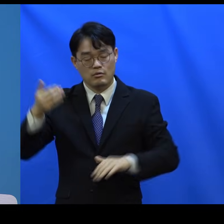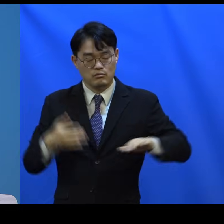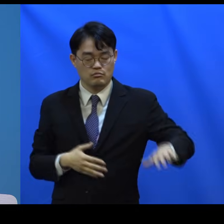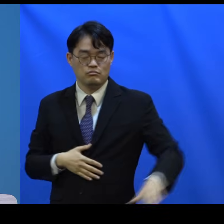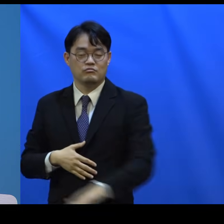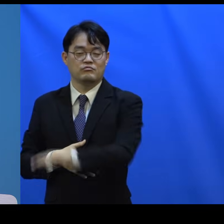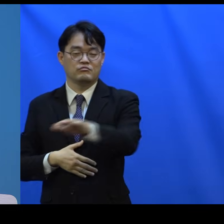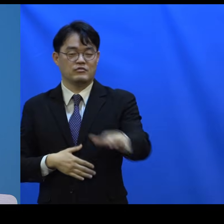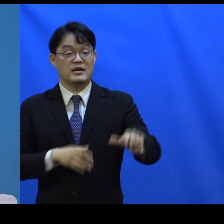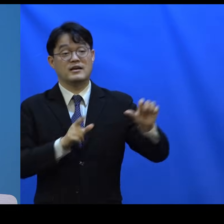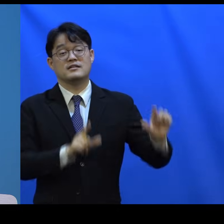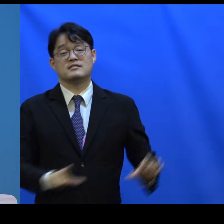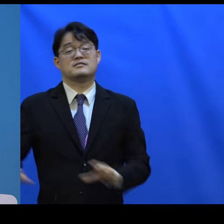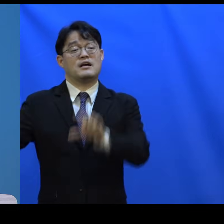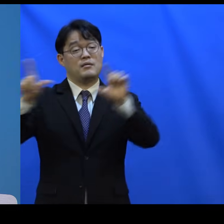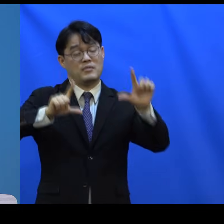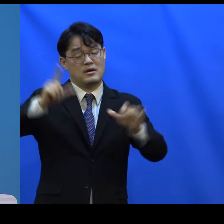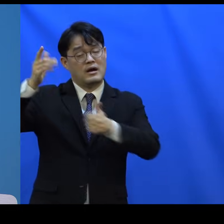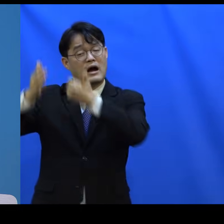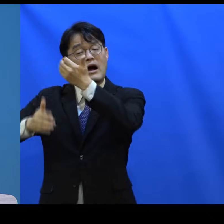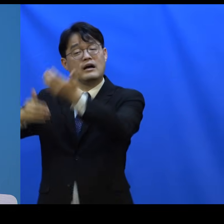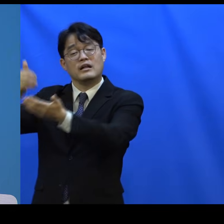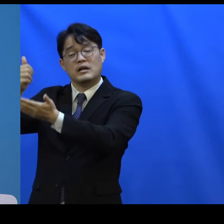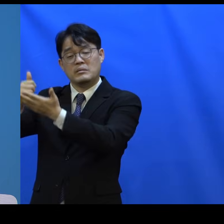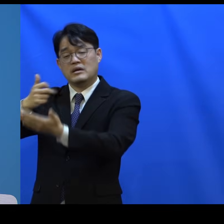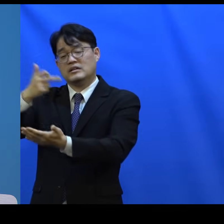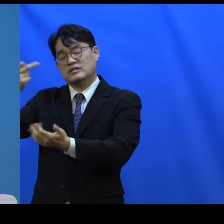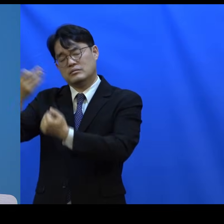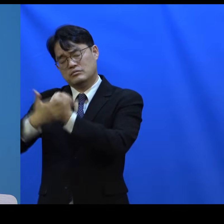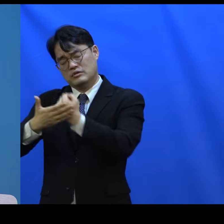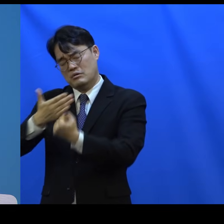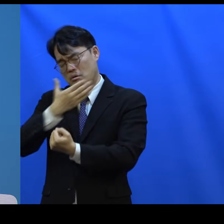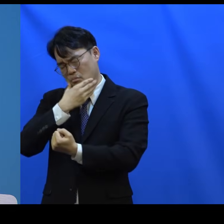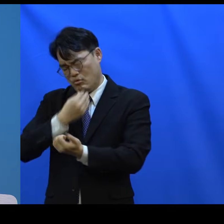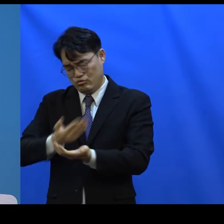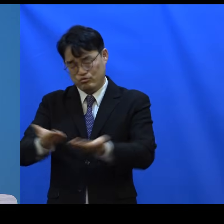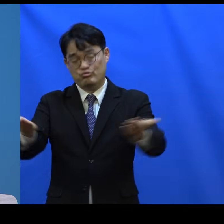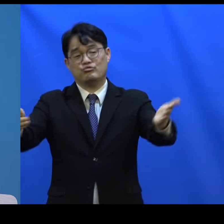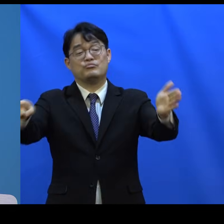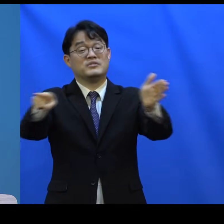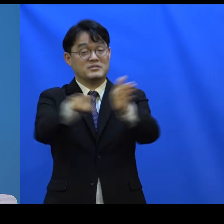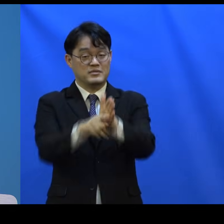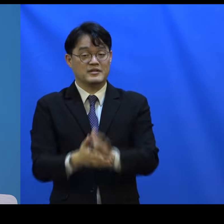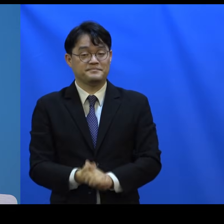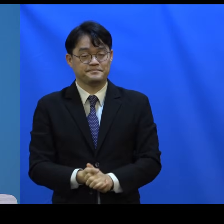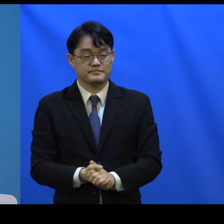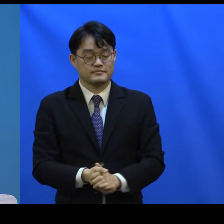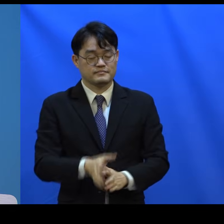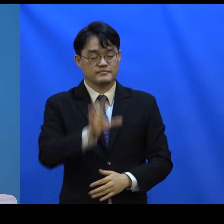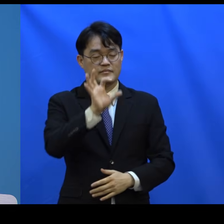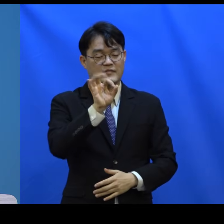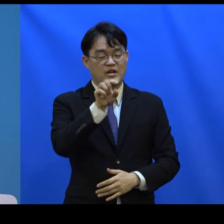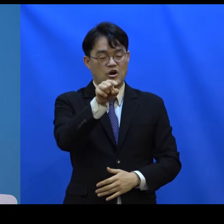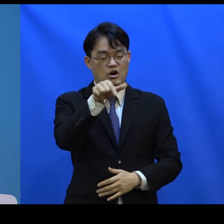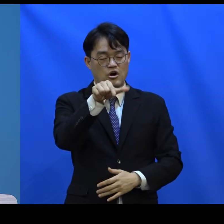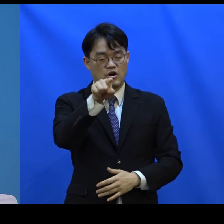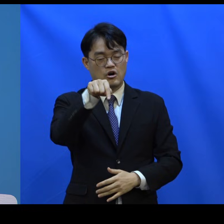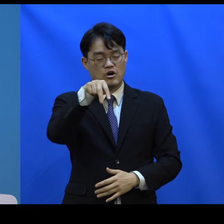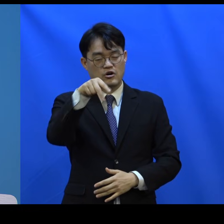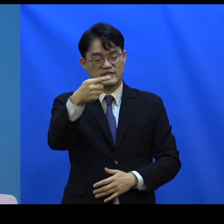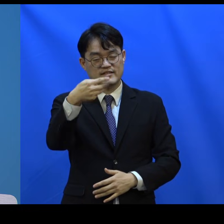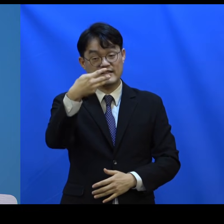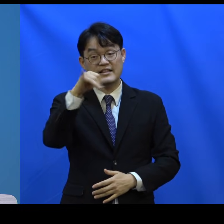영역이 하나님께서 풀어주시는 역사가 있게 될 줄로 믿습니다. 그래서 유명한 어거스틴의 한 말이에요. 하나님을